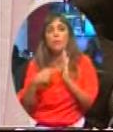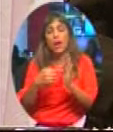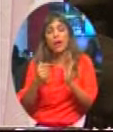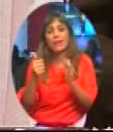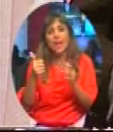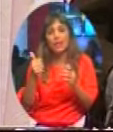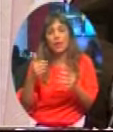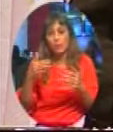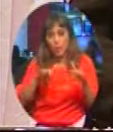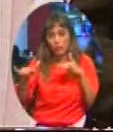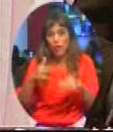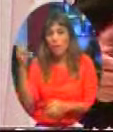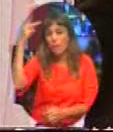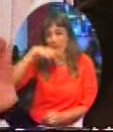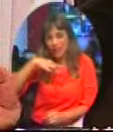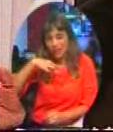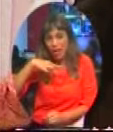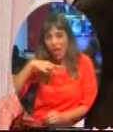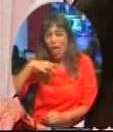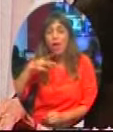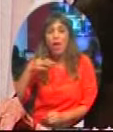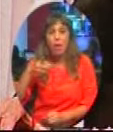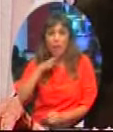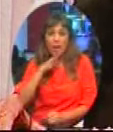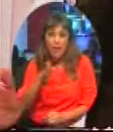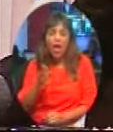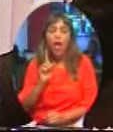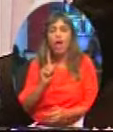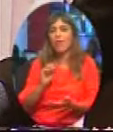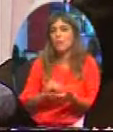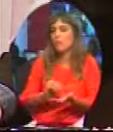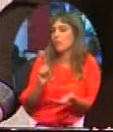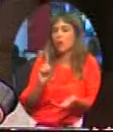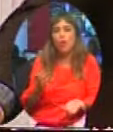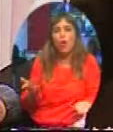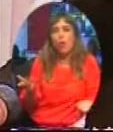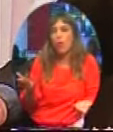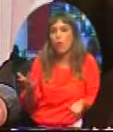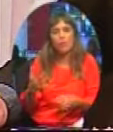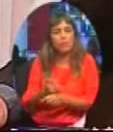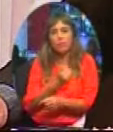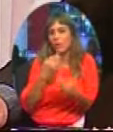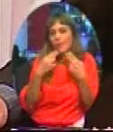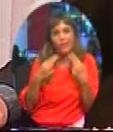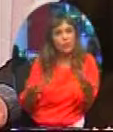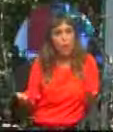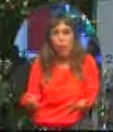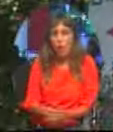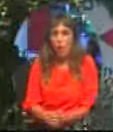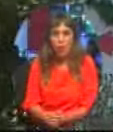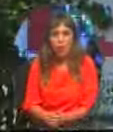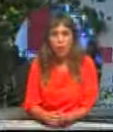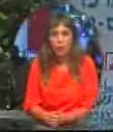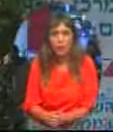הממשלה, אבל הוא עדיין לא עומד בכלל אפילו קרוב עם הנתונים שהיו בעבר.